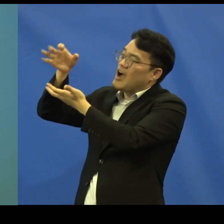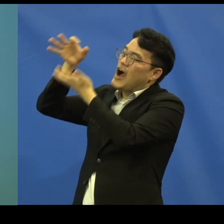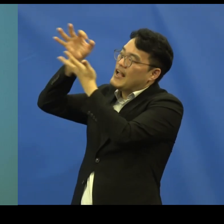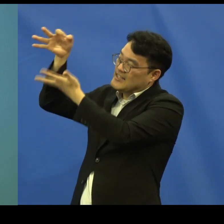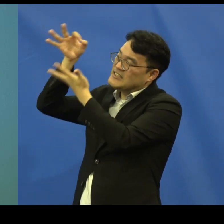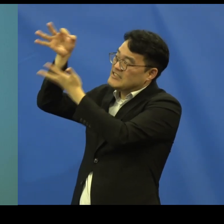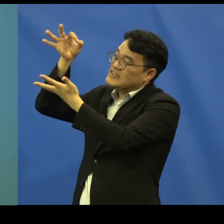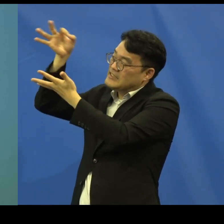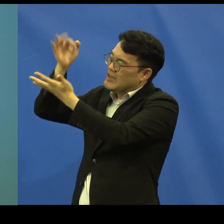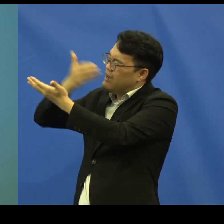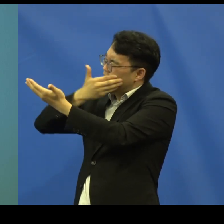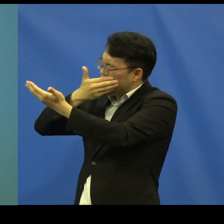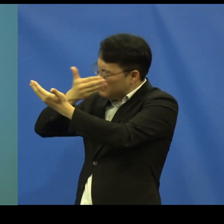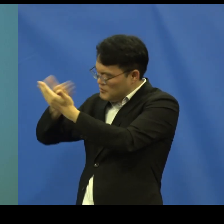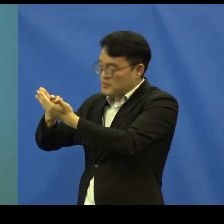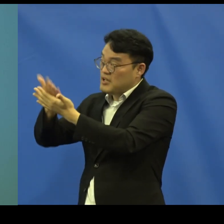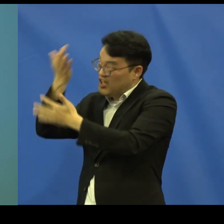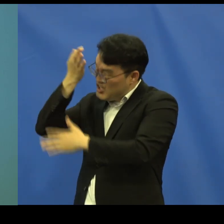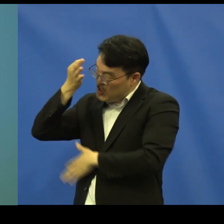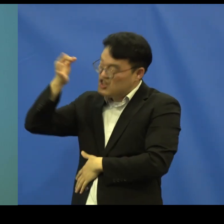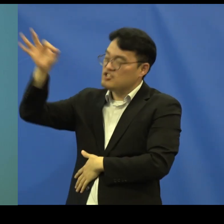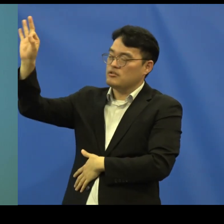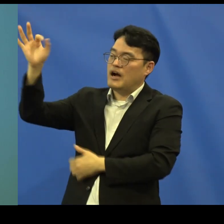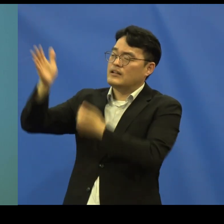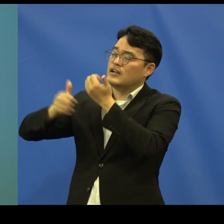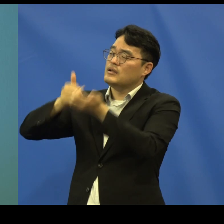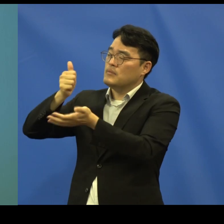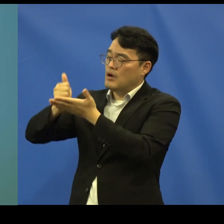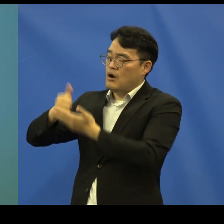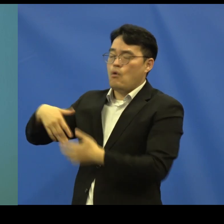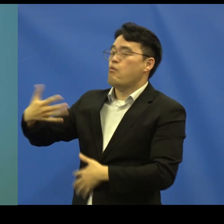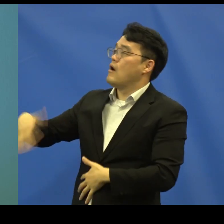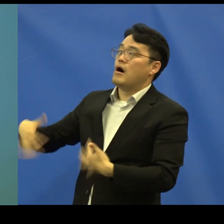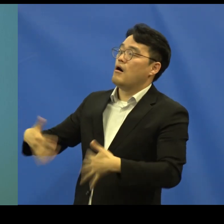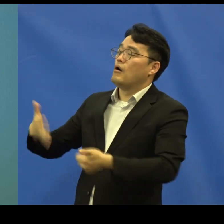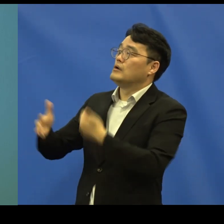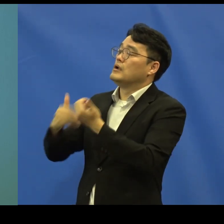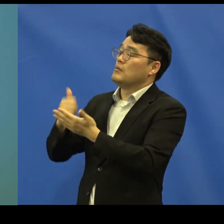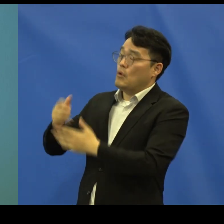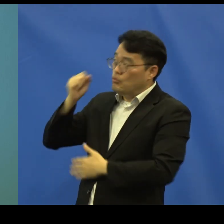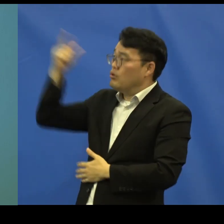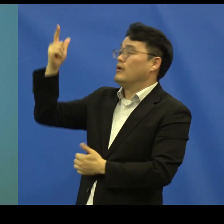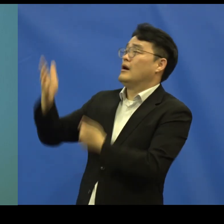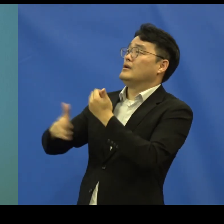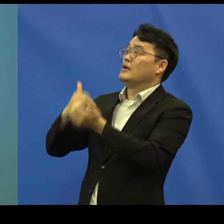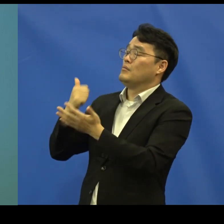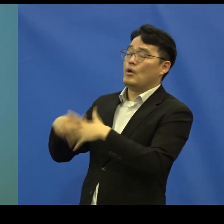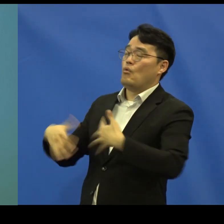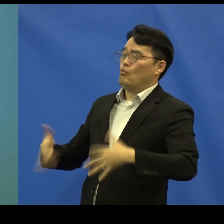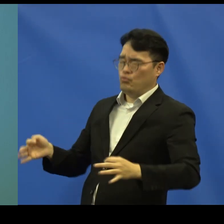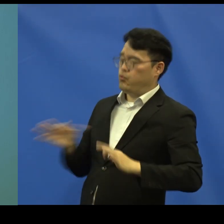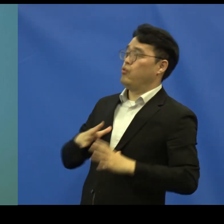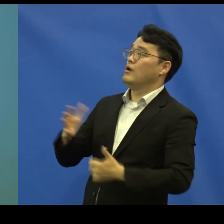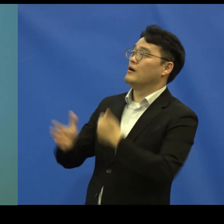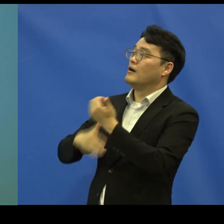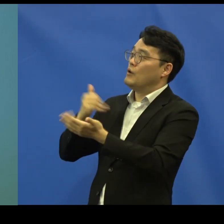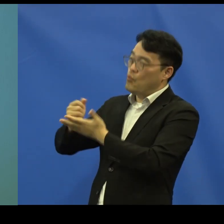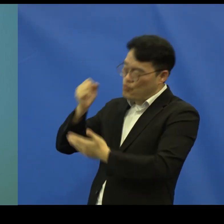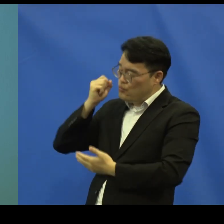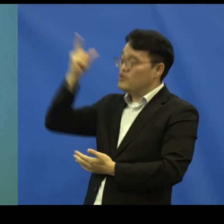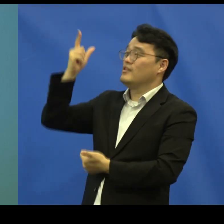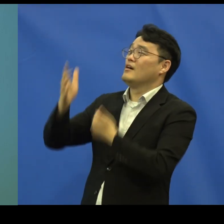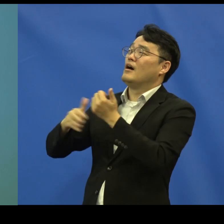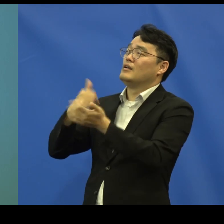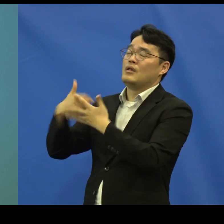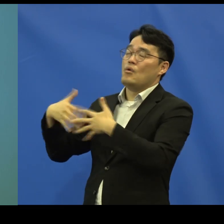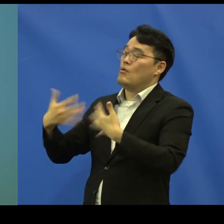대상의 가치를 인정하는 게 예배라는 거예요. 예배를 드리는 대상의 가치.